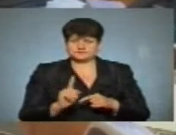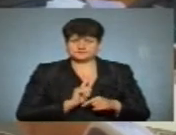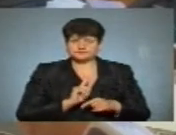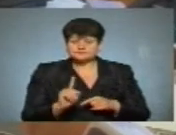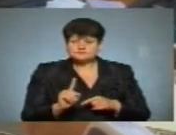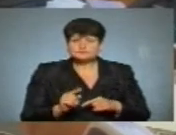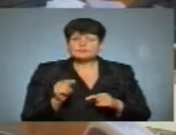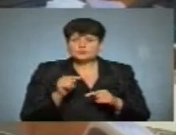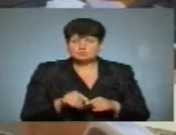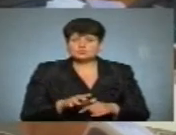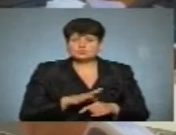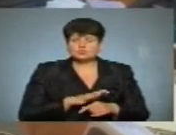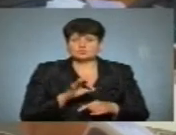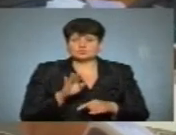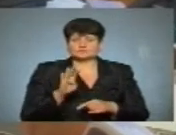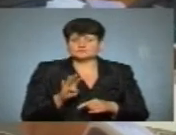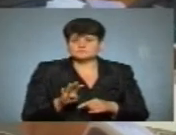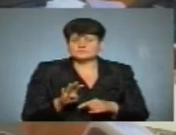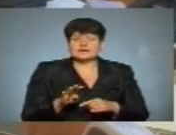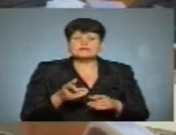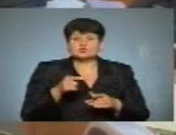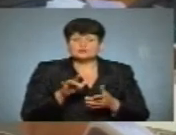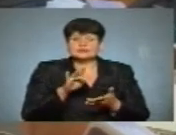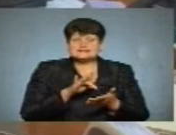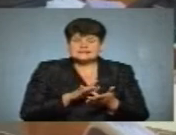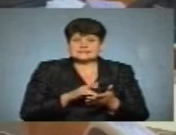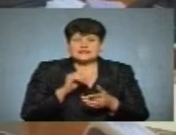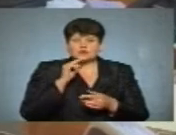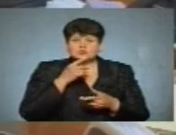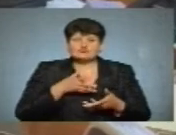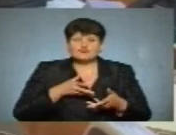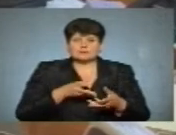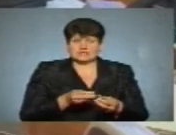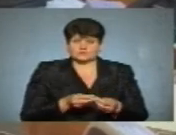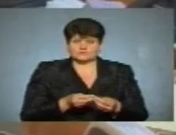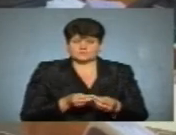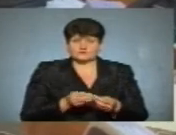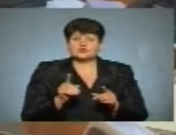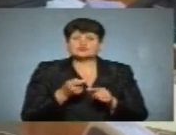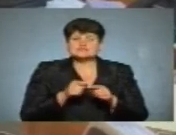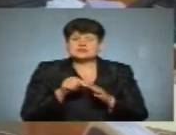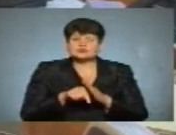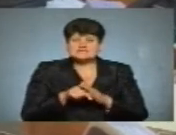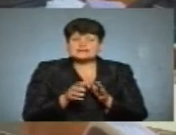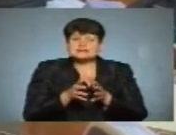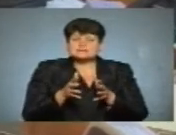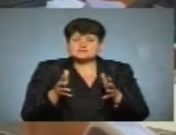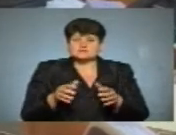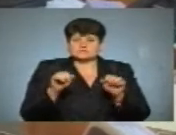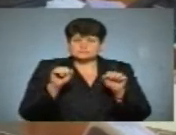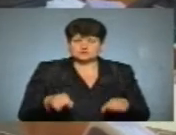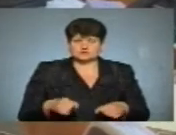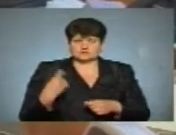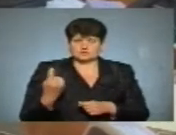Тому йшлось про 4. І відповідний центр економічного впливу. Це, а що це означає? Це означає збільшення потужності в